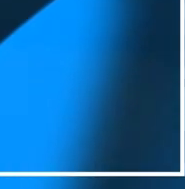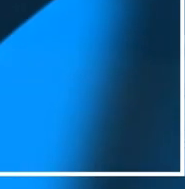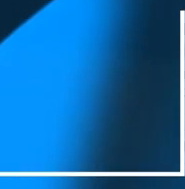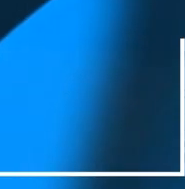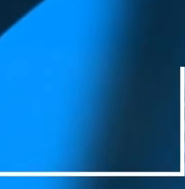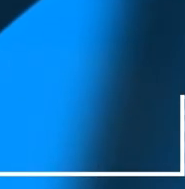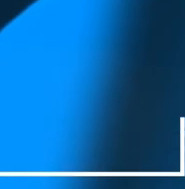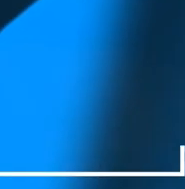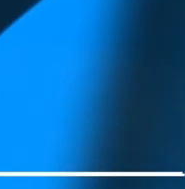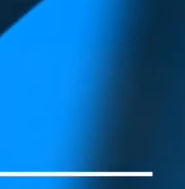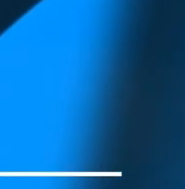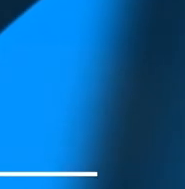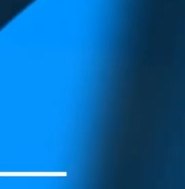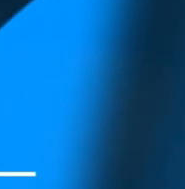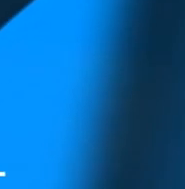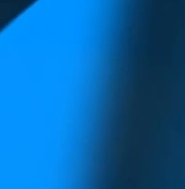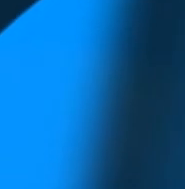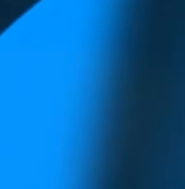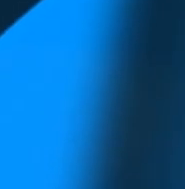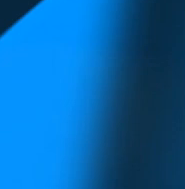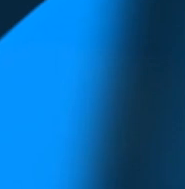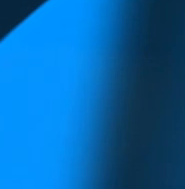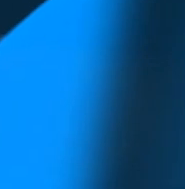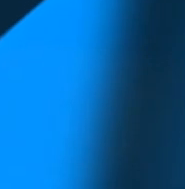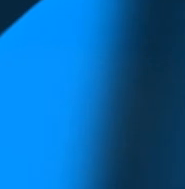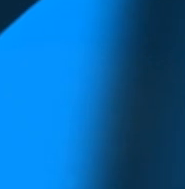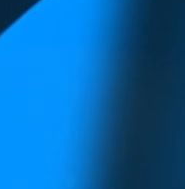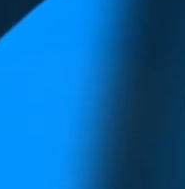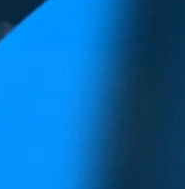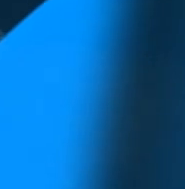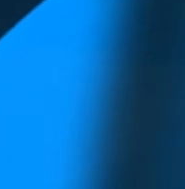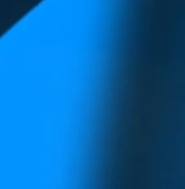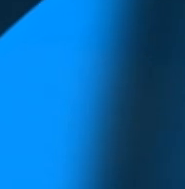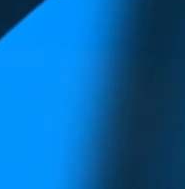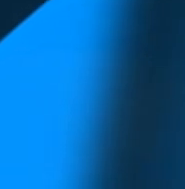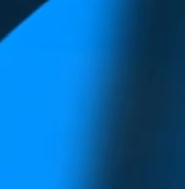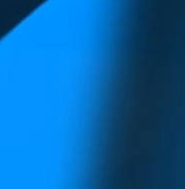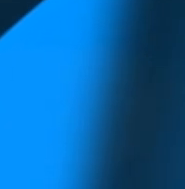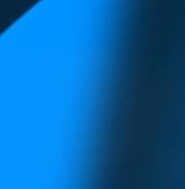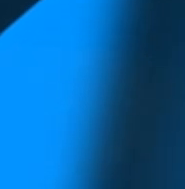අලුත් වීඩියෝ ගැන මුලින්ම දැනගන්න මෙම සීනුව ක්ලික් කරන්න